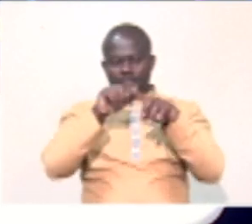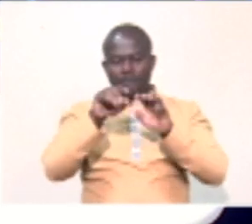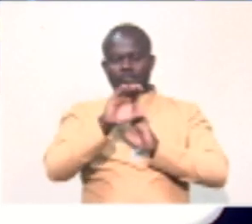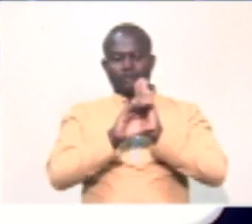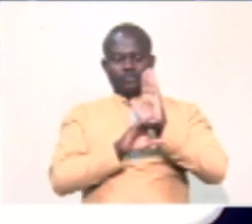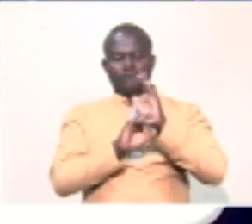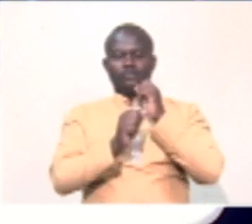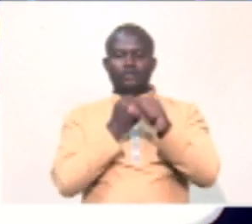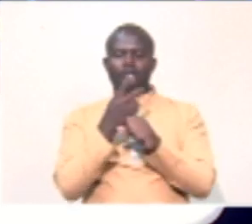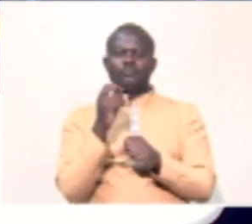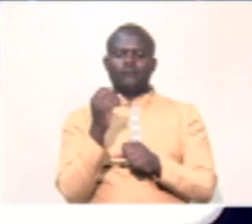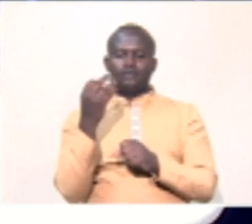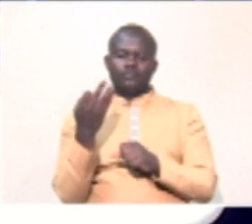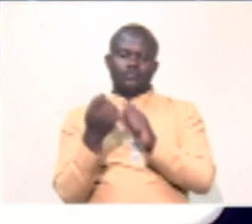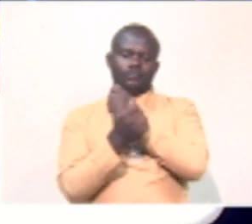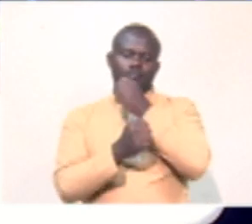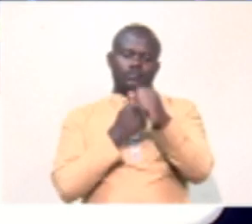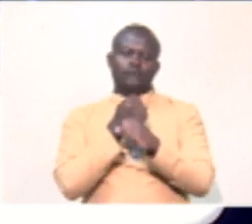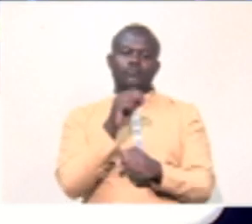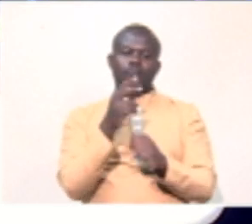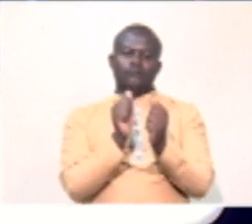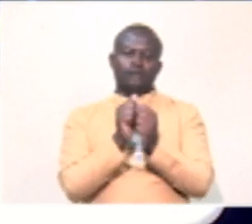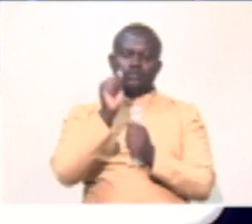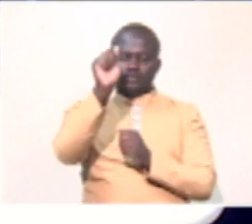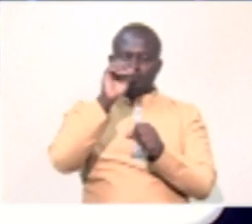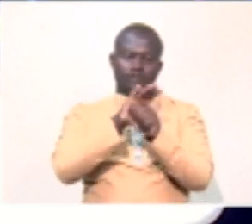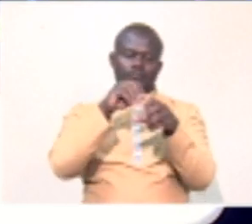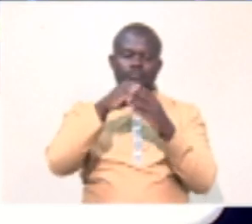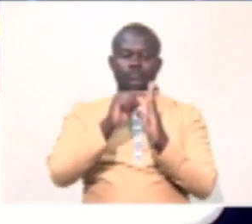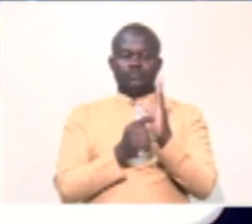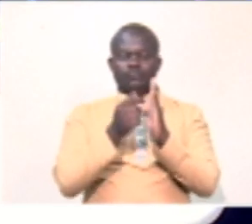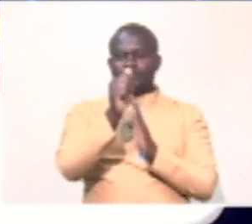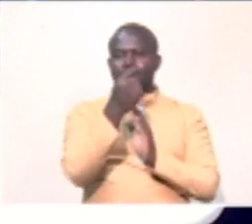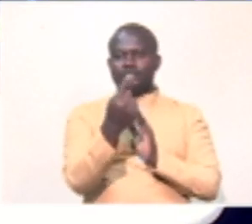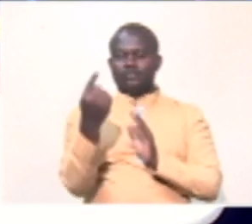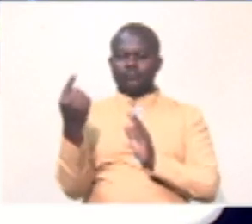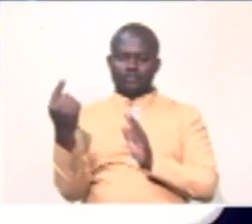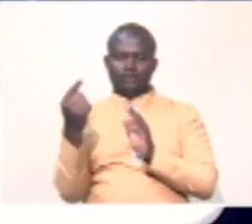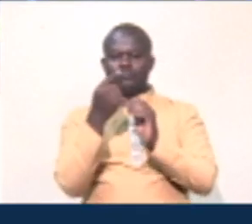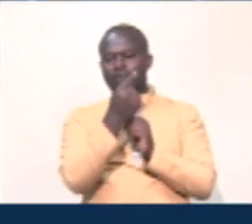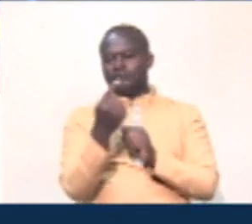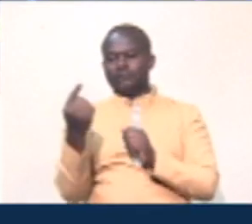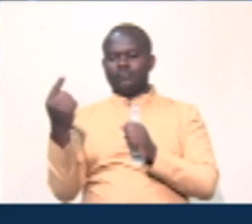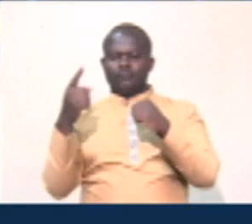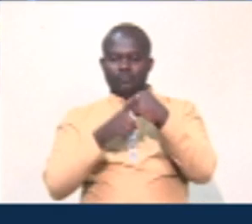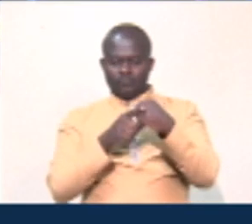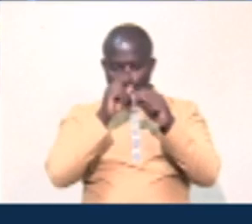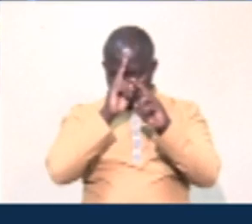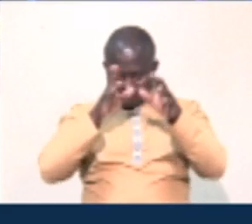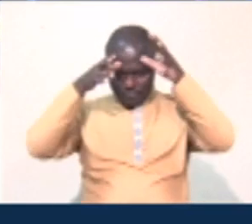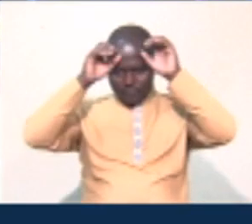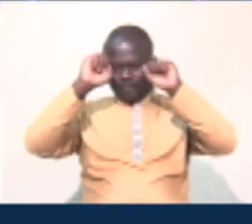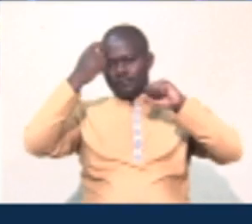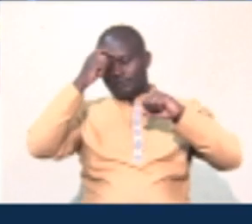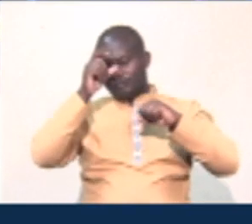2013 ryavuguruwe muri 2015 cyane cyane mu ngingo yaryo y'111 n'116 ya kuwa Perezida wa